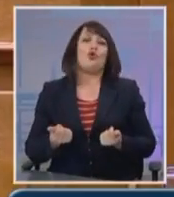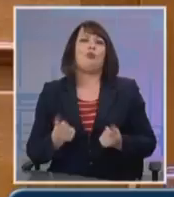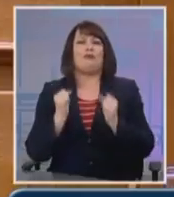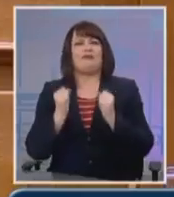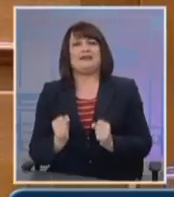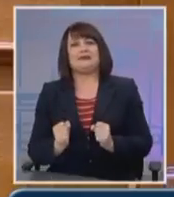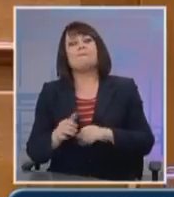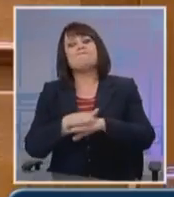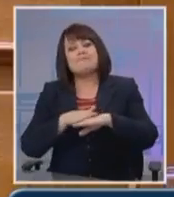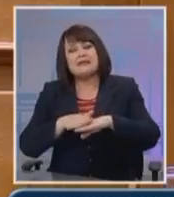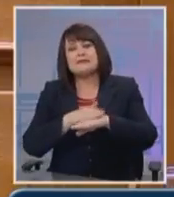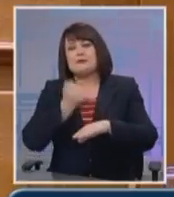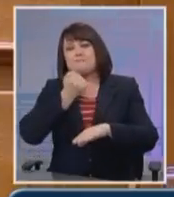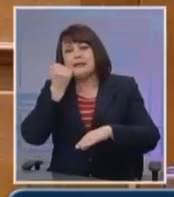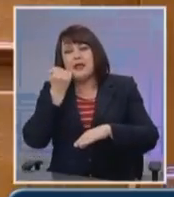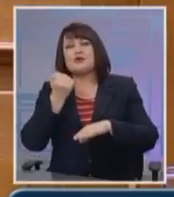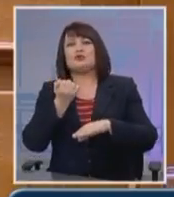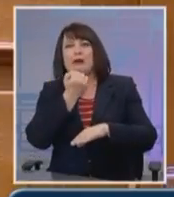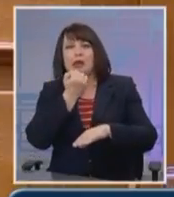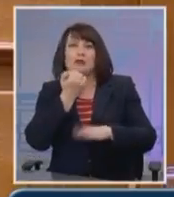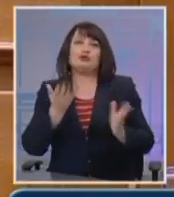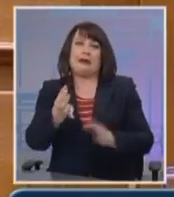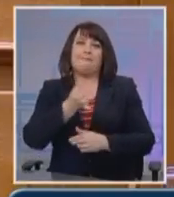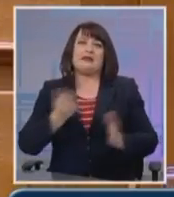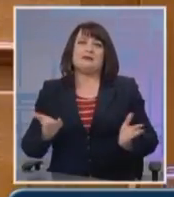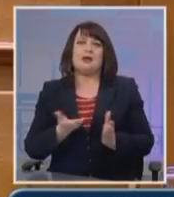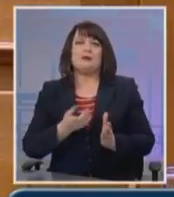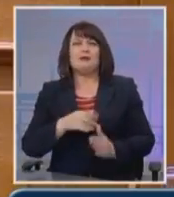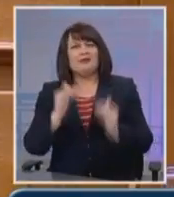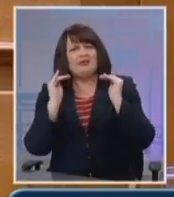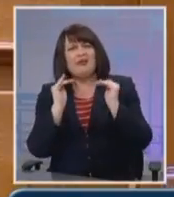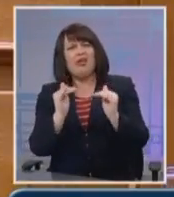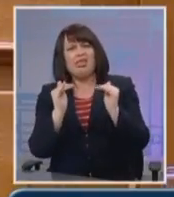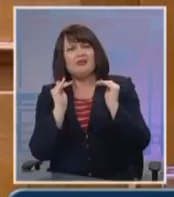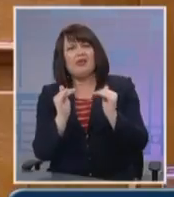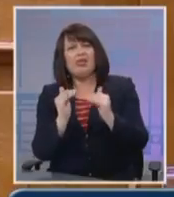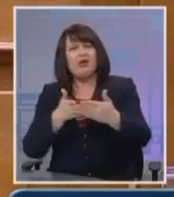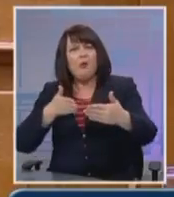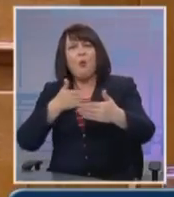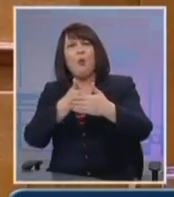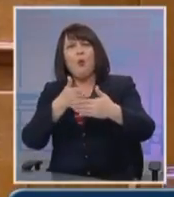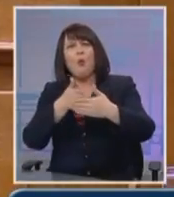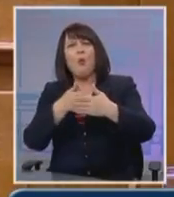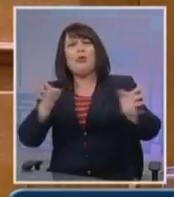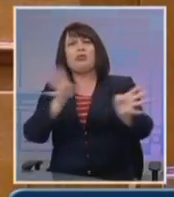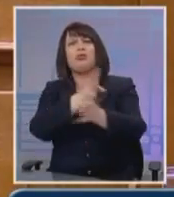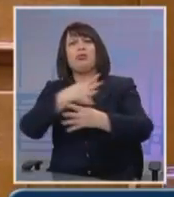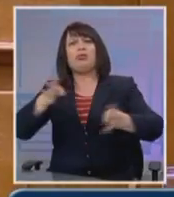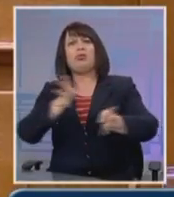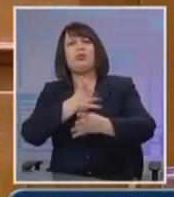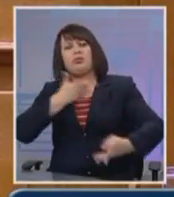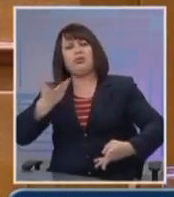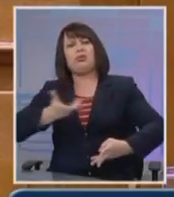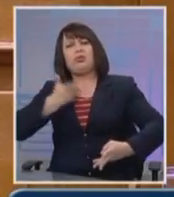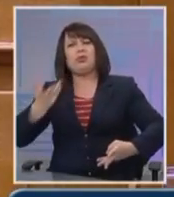τη μεταμέλειά σας, συνεχίζετε την ακραία πολιτική δημαγωγία. Και αντί έστω και σήμερα να ανακαλύψετε